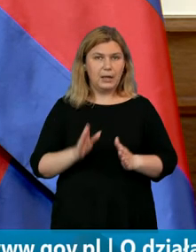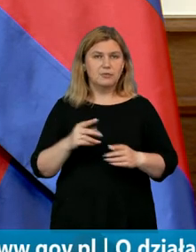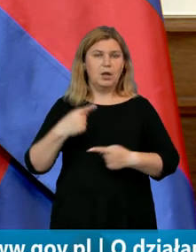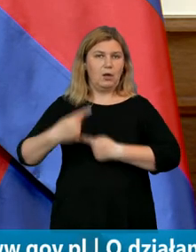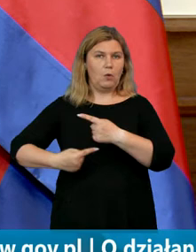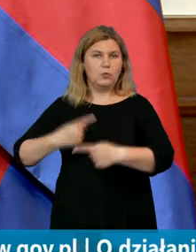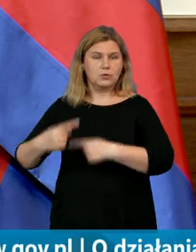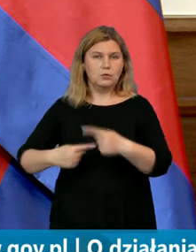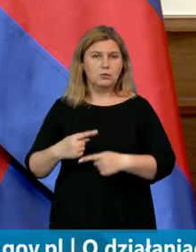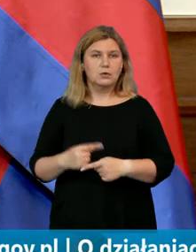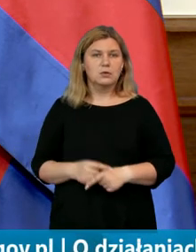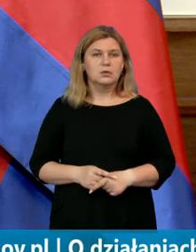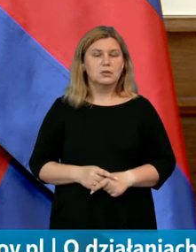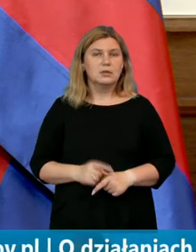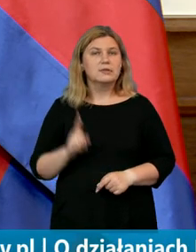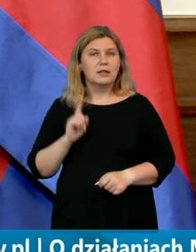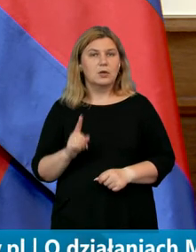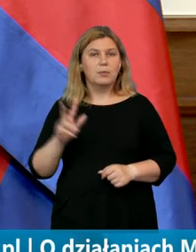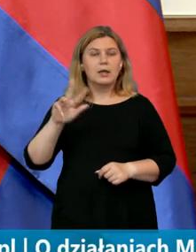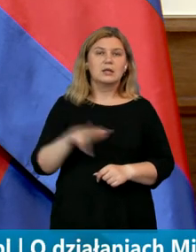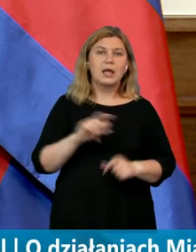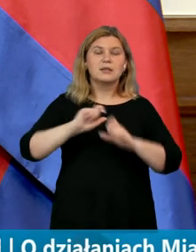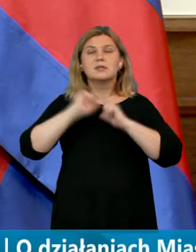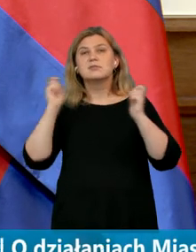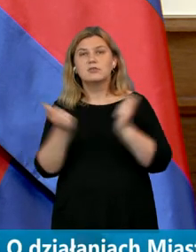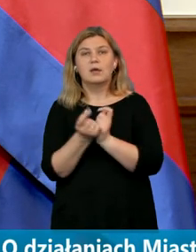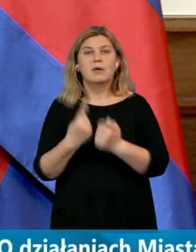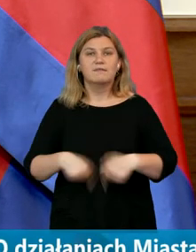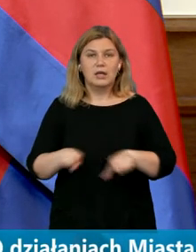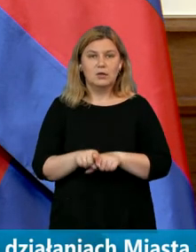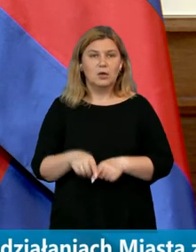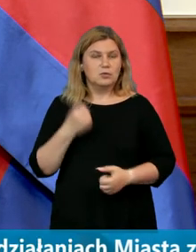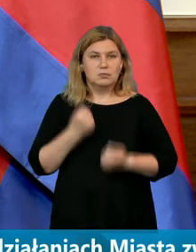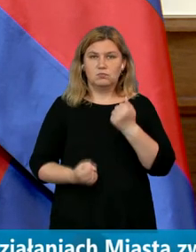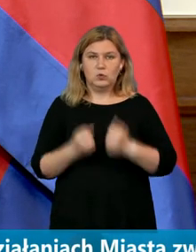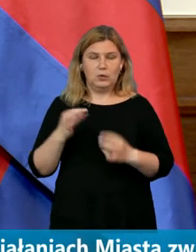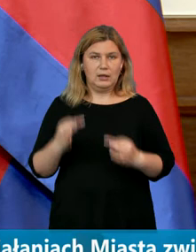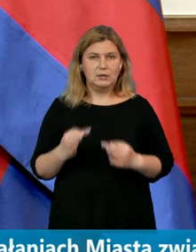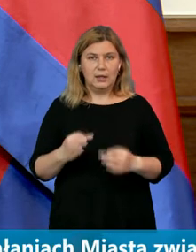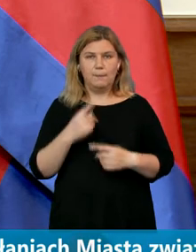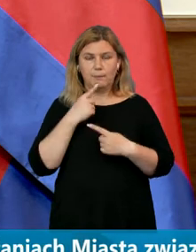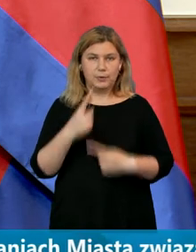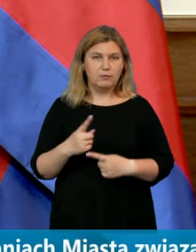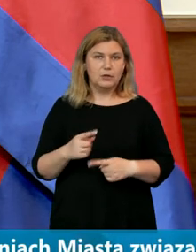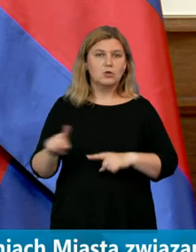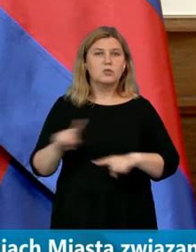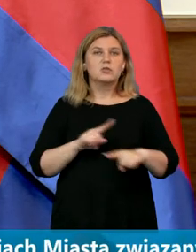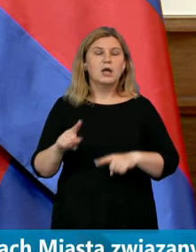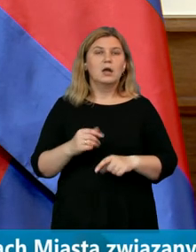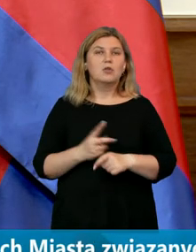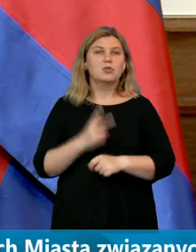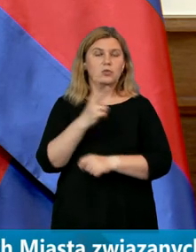kontynuowany. Natomiast kiedy całość zostanie wykonana, no to trudno w tej chwili przewidzieć, bo to też zależy od dostępności